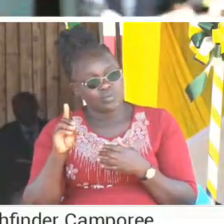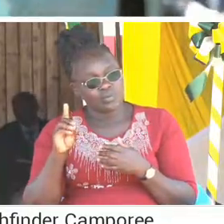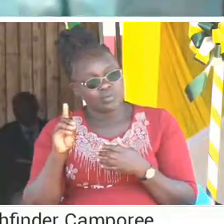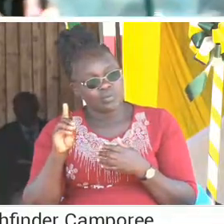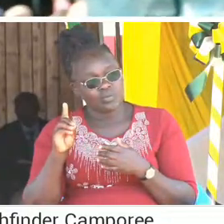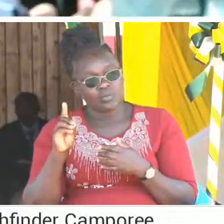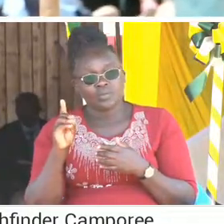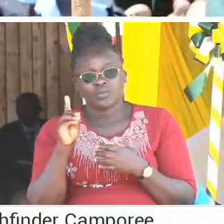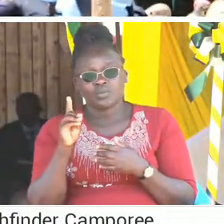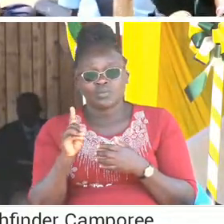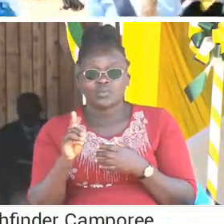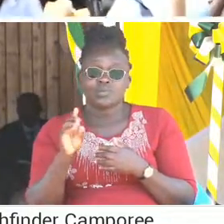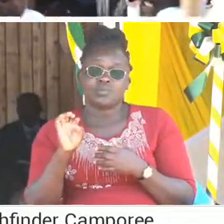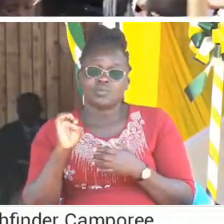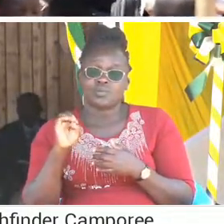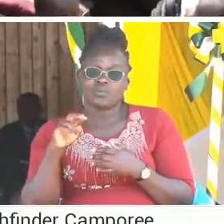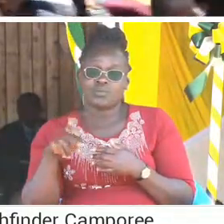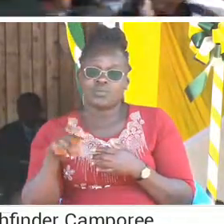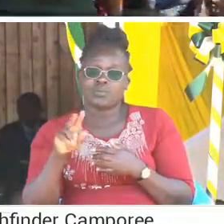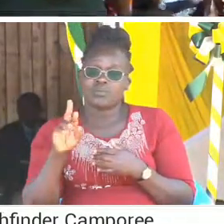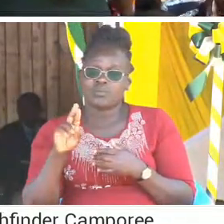nimeshangaa.